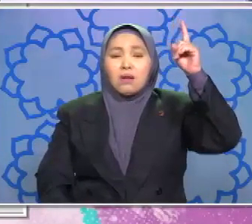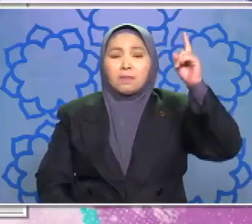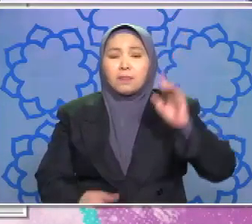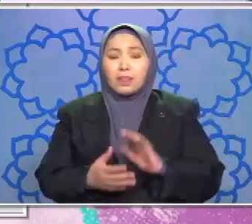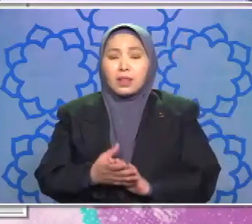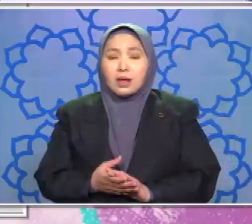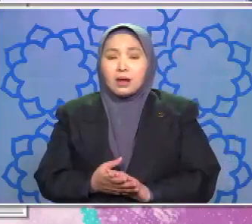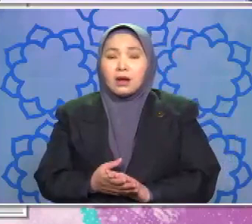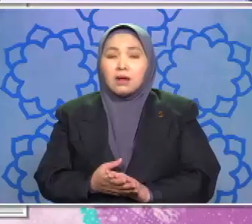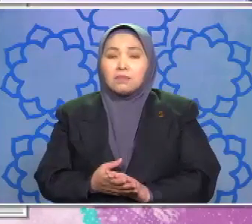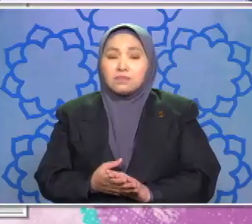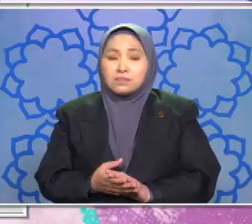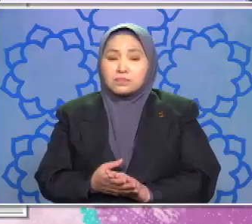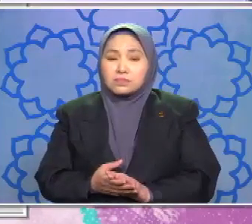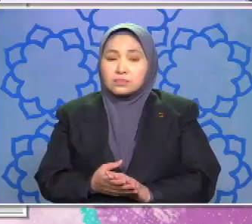Allah